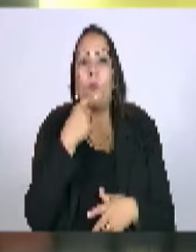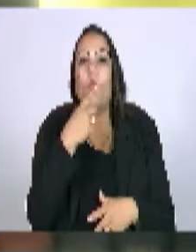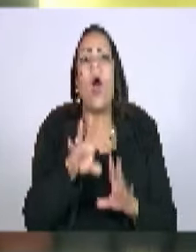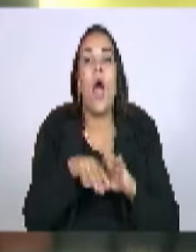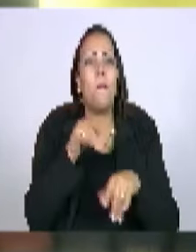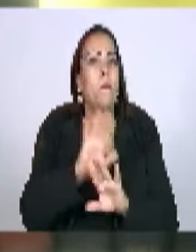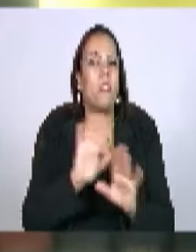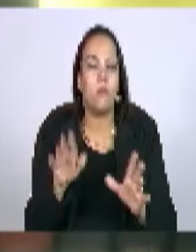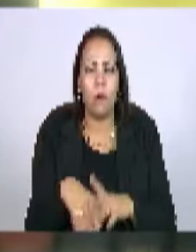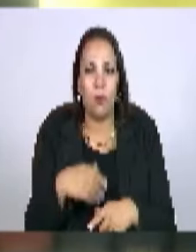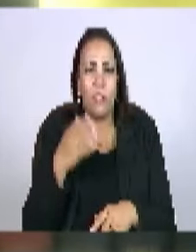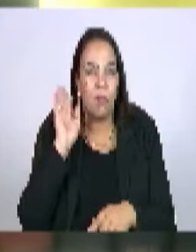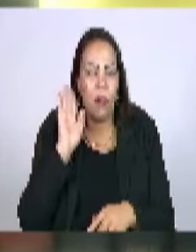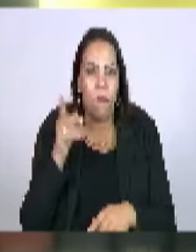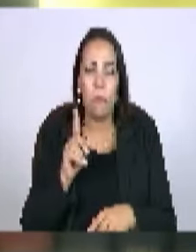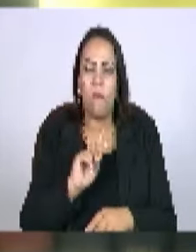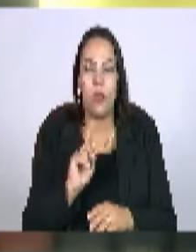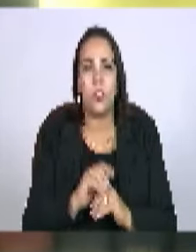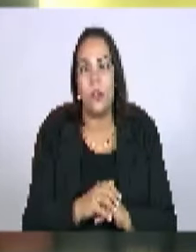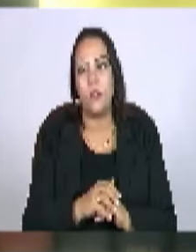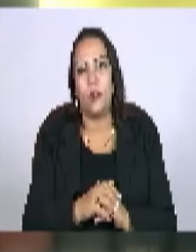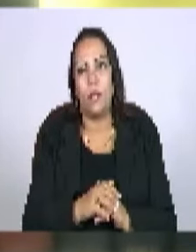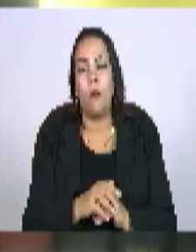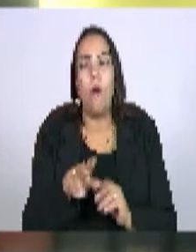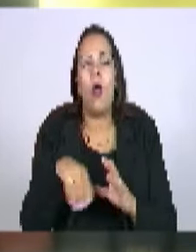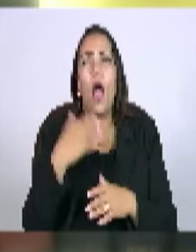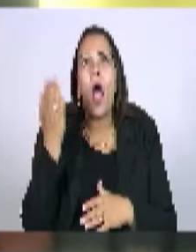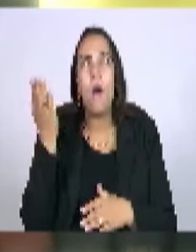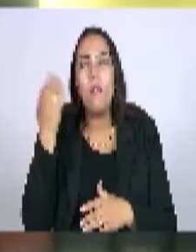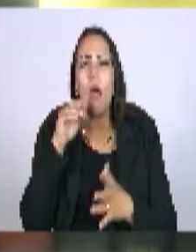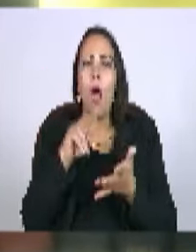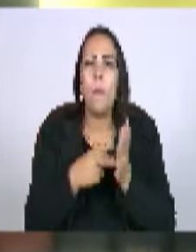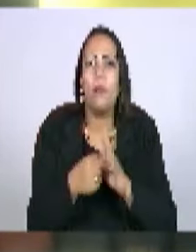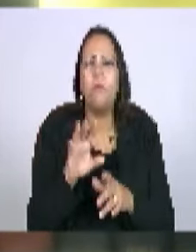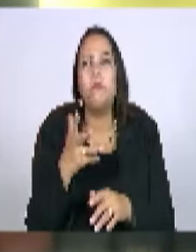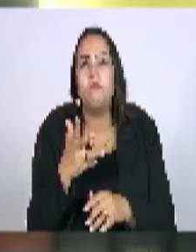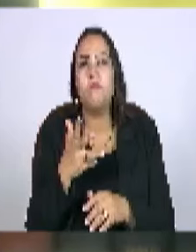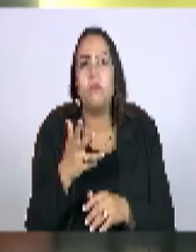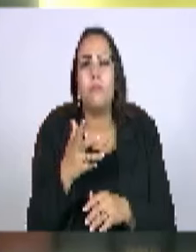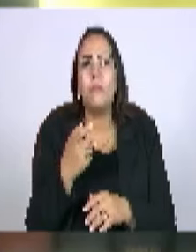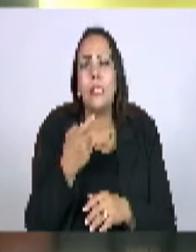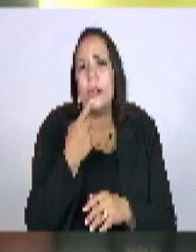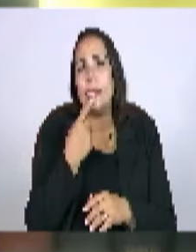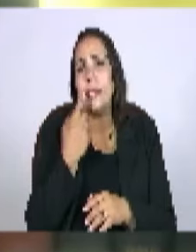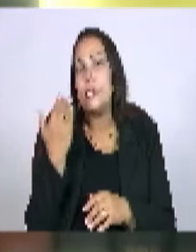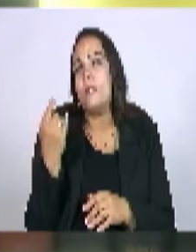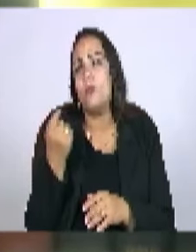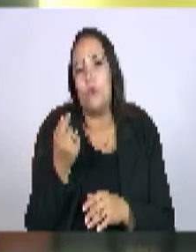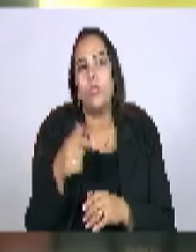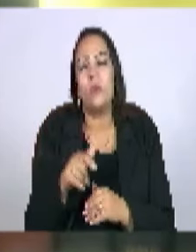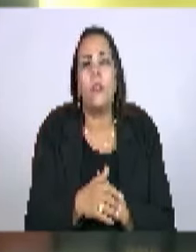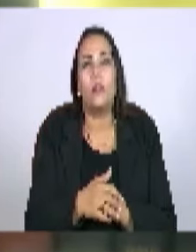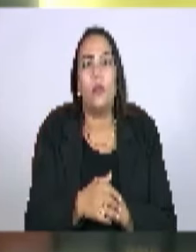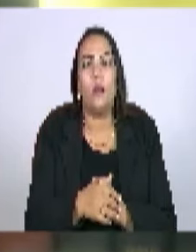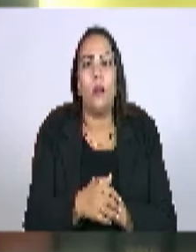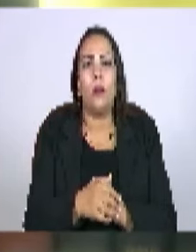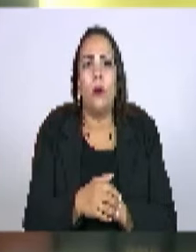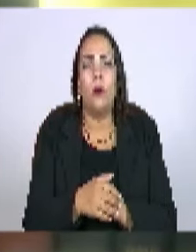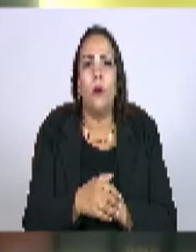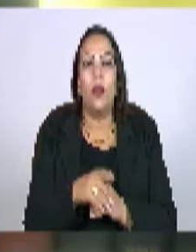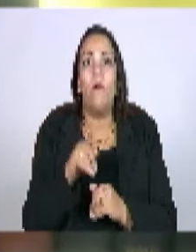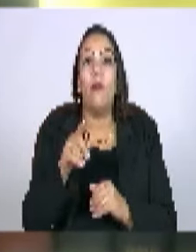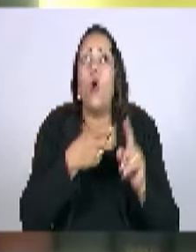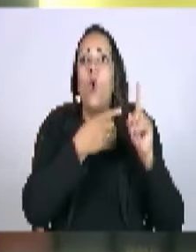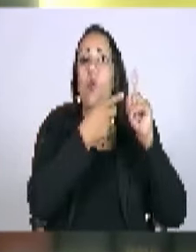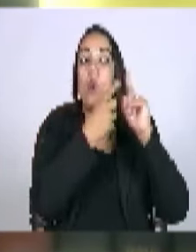هي تفعل هذا وكان في يعني حادثه شهيره منذ حوالي ل بضع سنوات ل